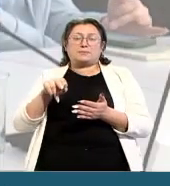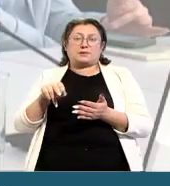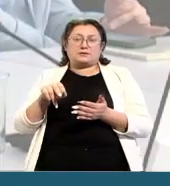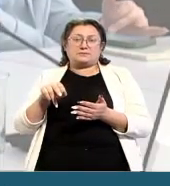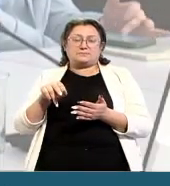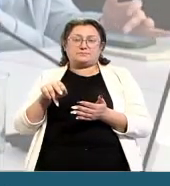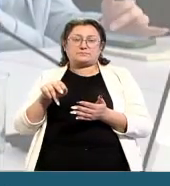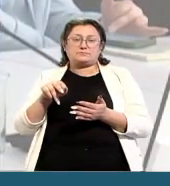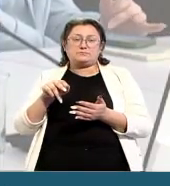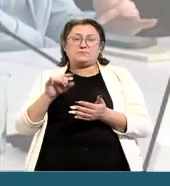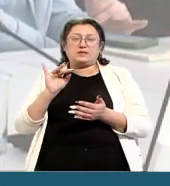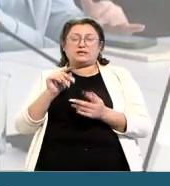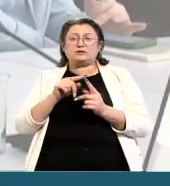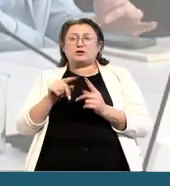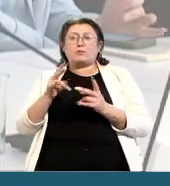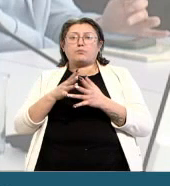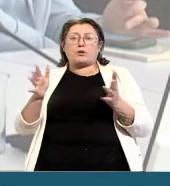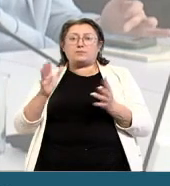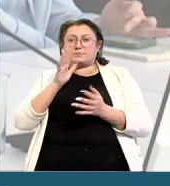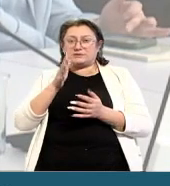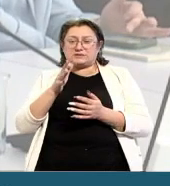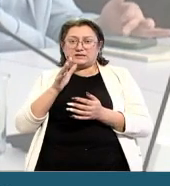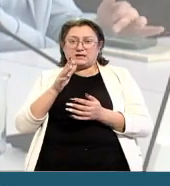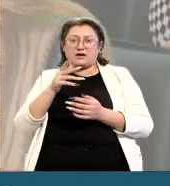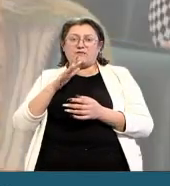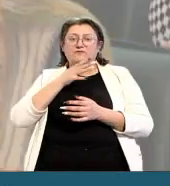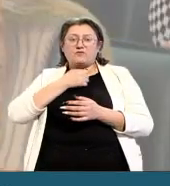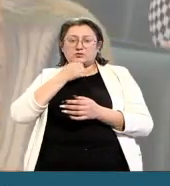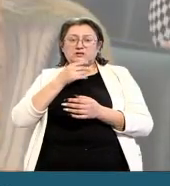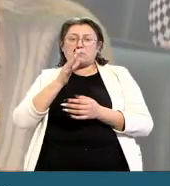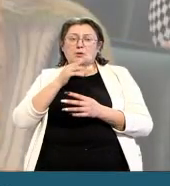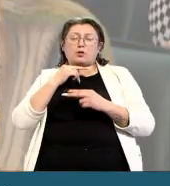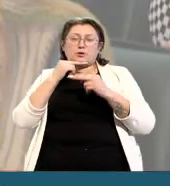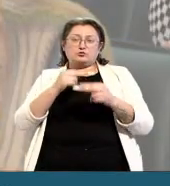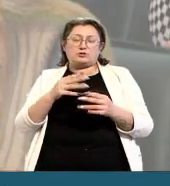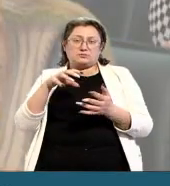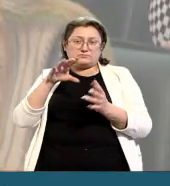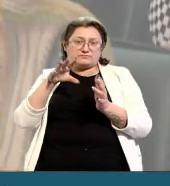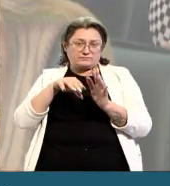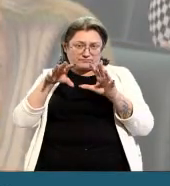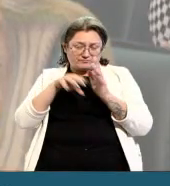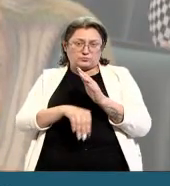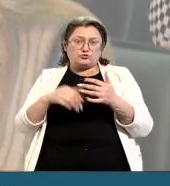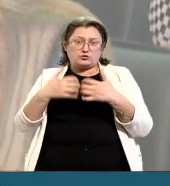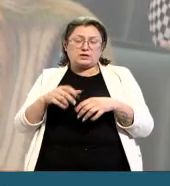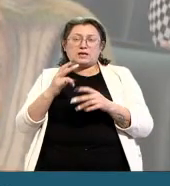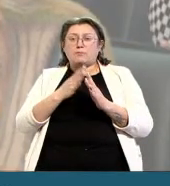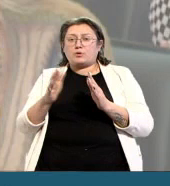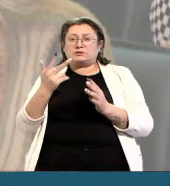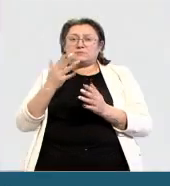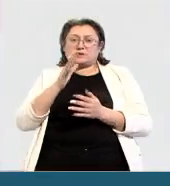индивидуального предпринимателя и со сроком не более 5 лет. Возраст учитывается на момент обращения. Он должен быть не более 35